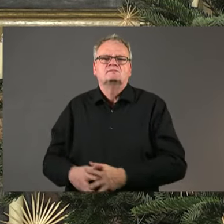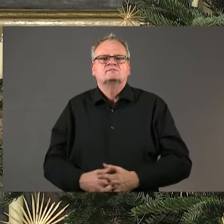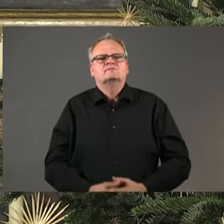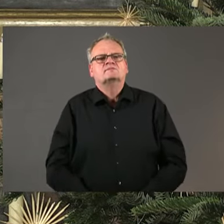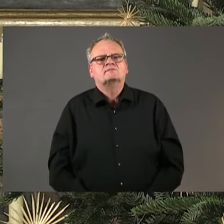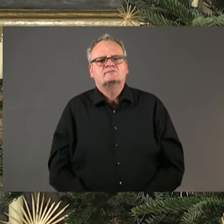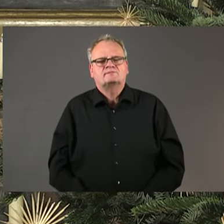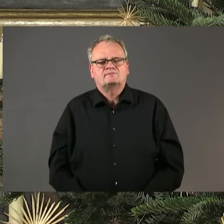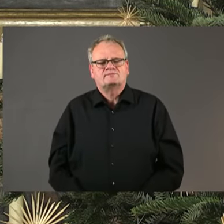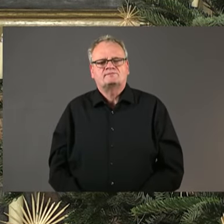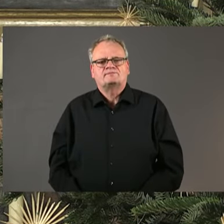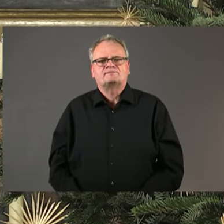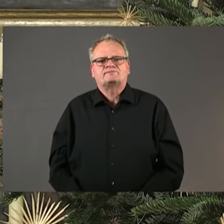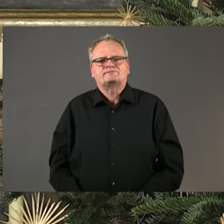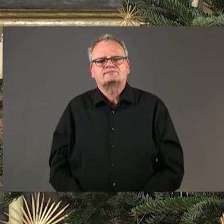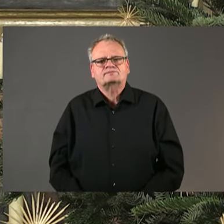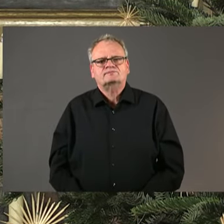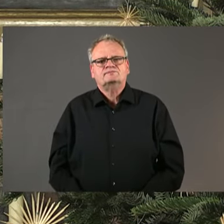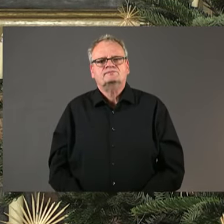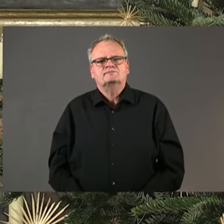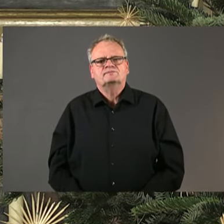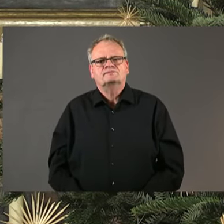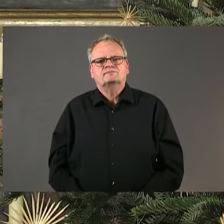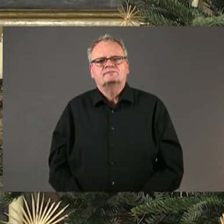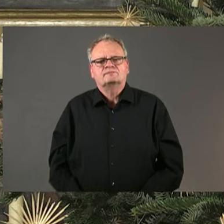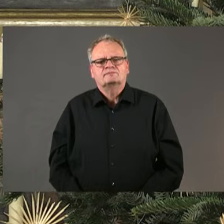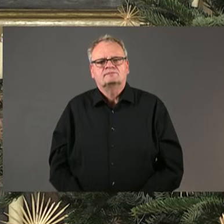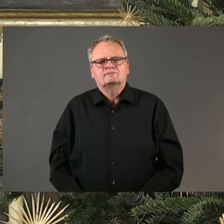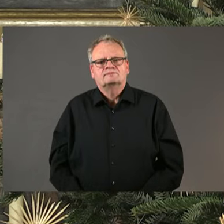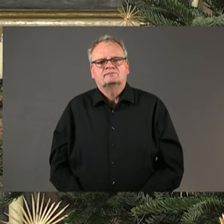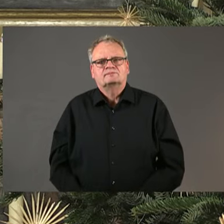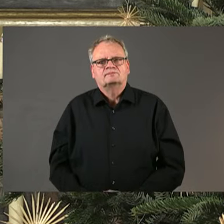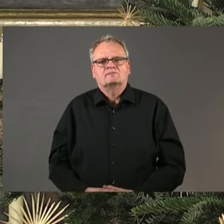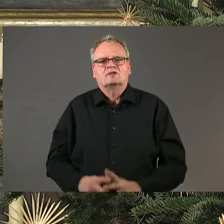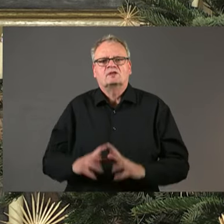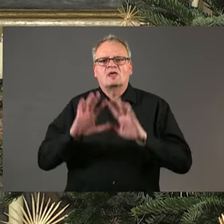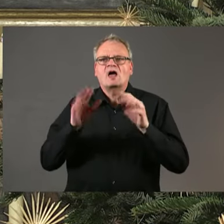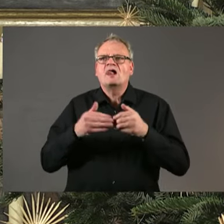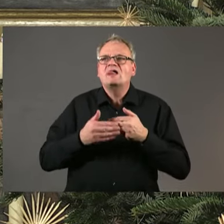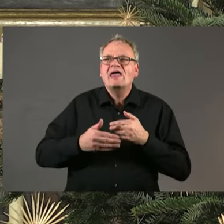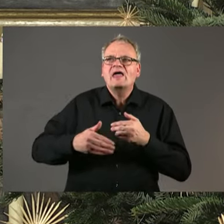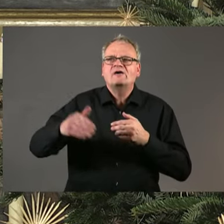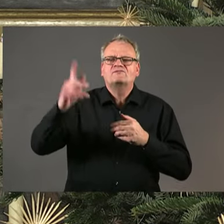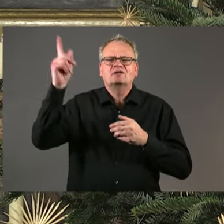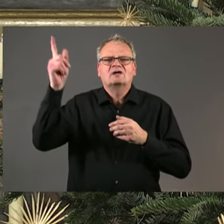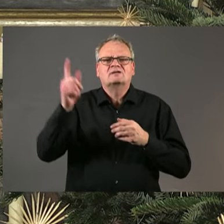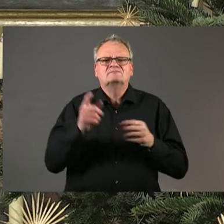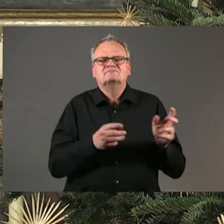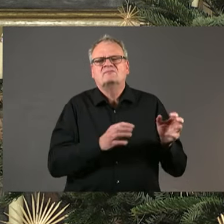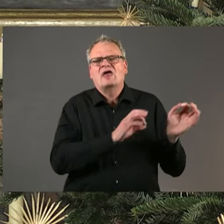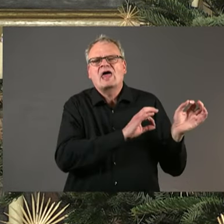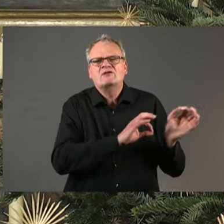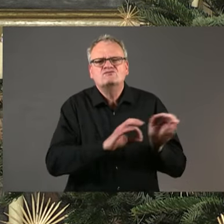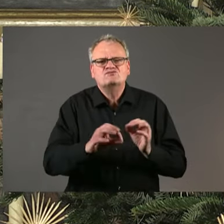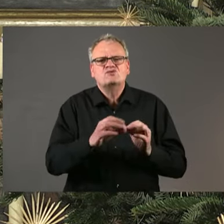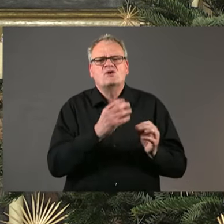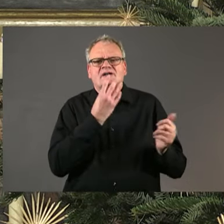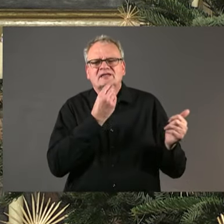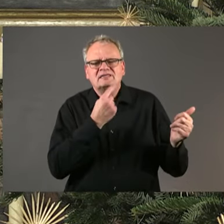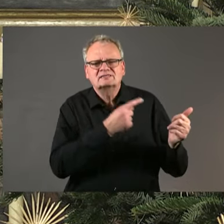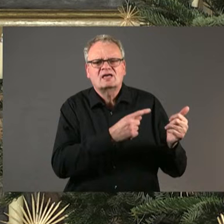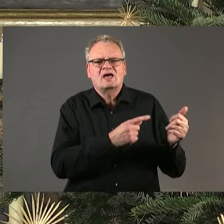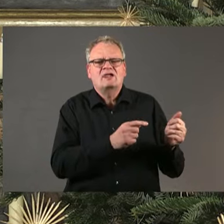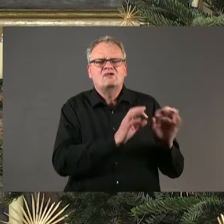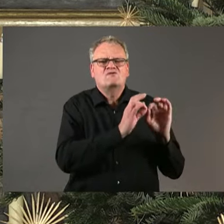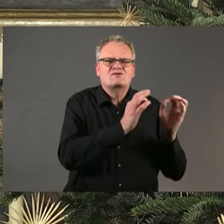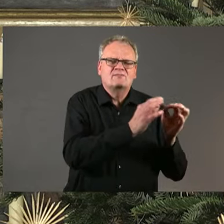Barbara und Wolfgang senden uns folgende Fürbitte: Allewiger, hilf den Geiseln und ihren Angehörigen und armen Menschen